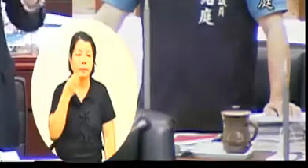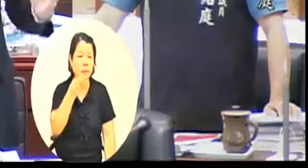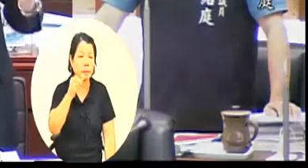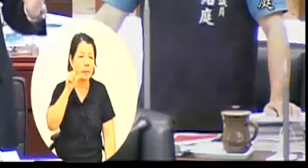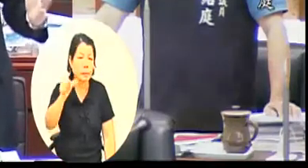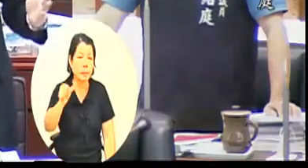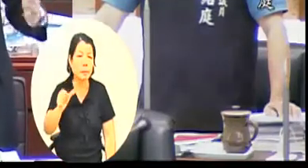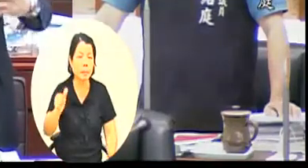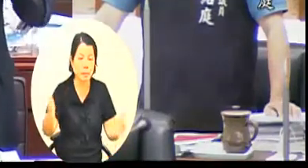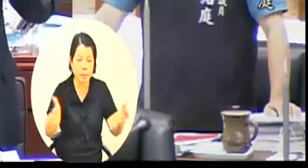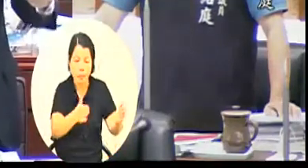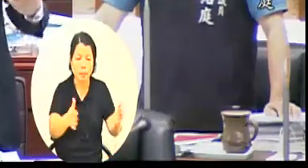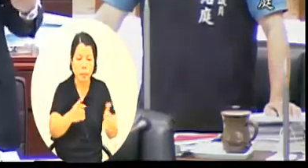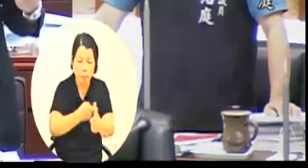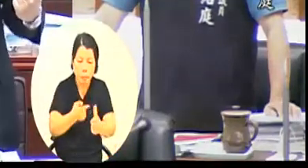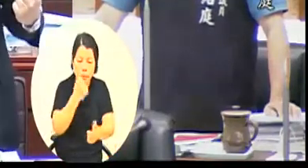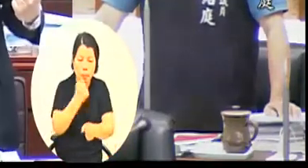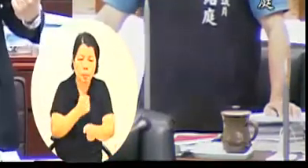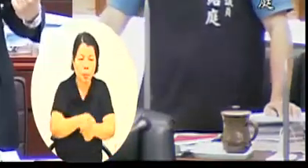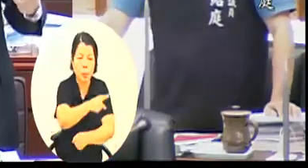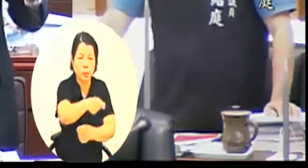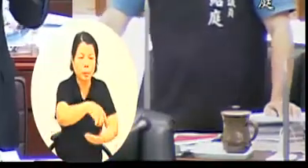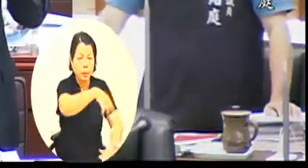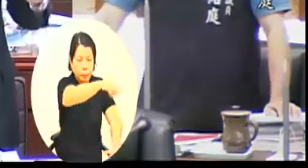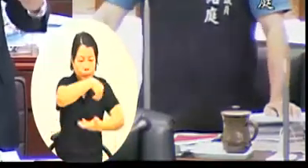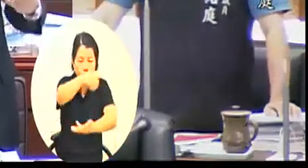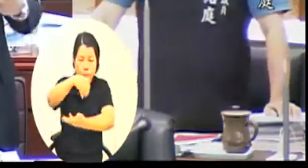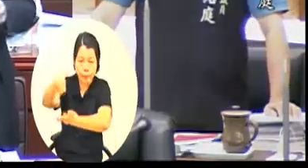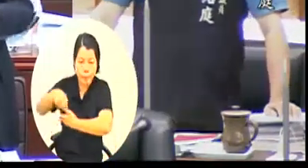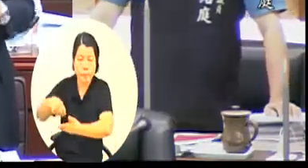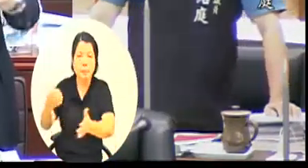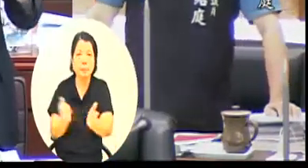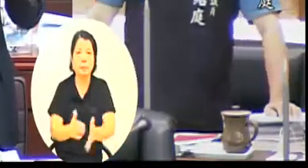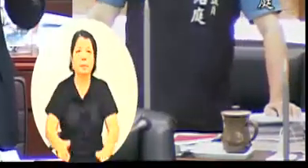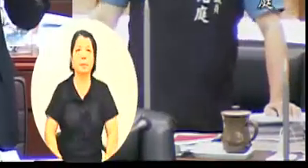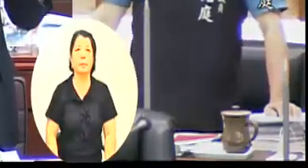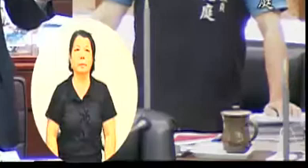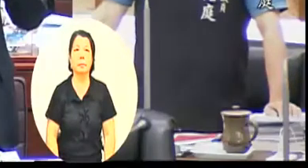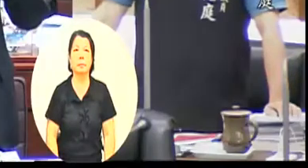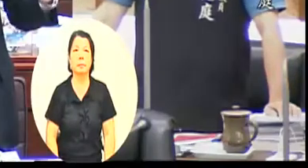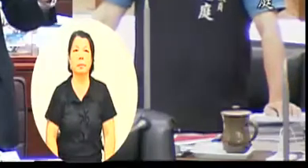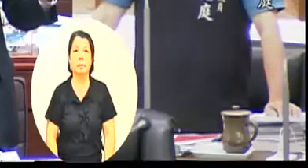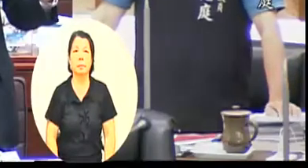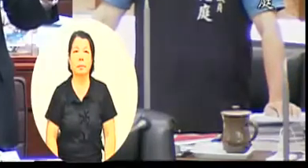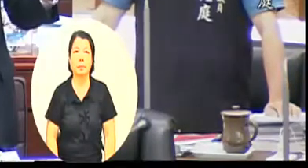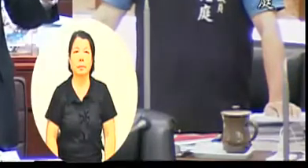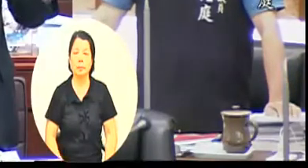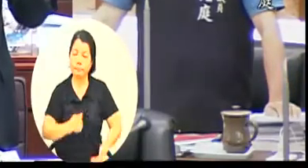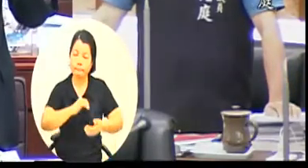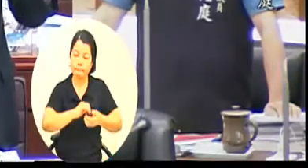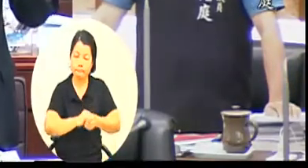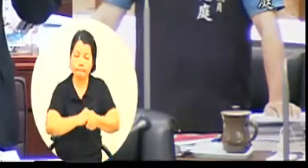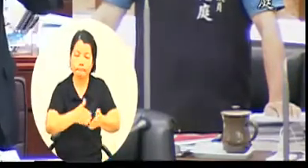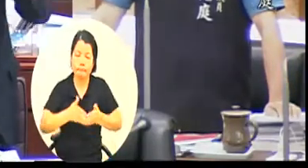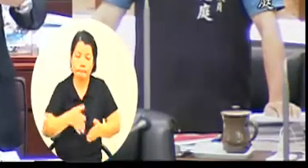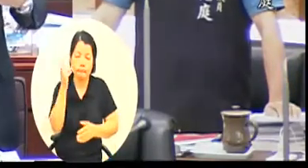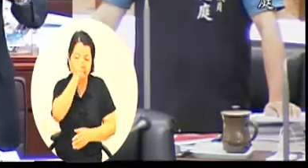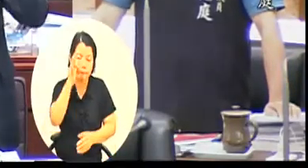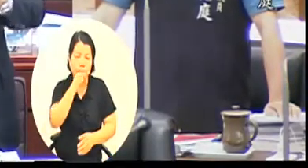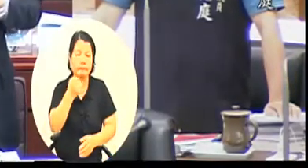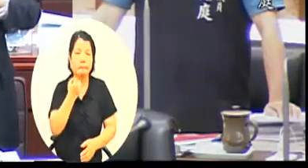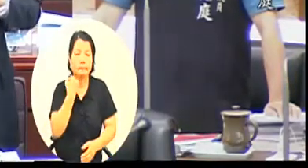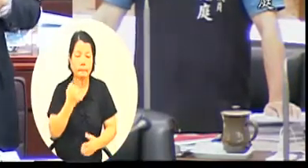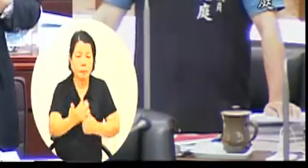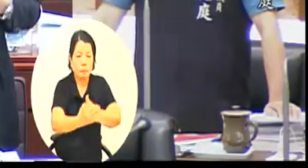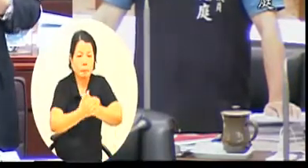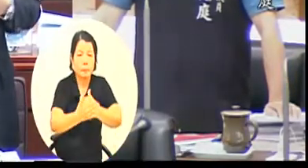先做这个前置作业，包括说听大家的意见、哦、那之后我想、我们还必须 找寻那种可以协